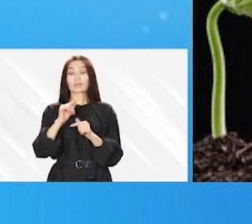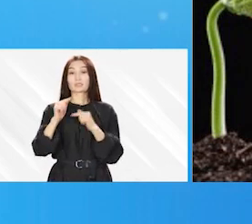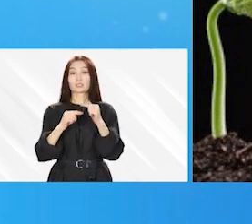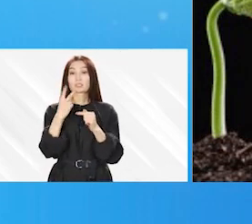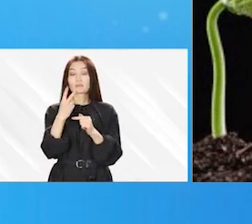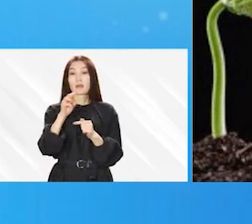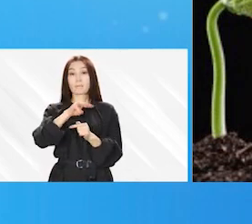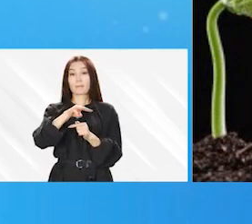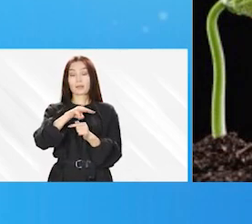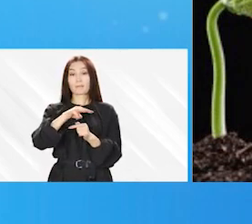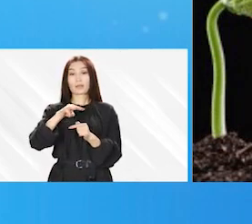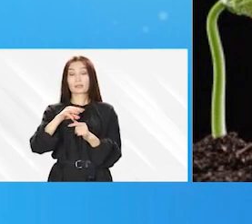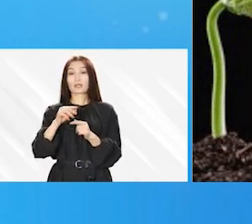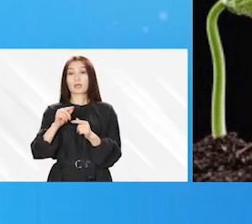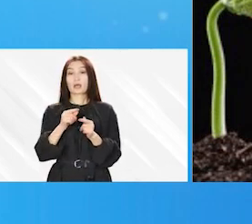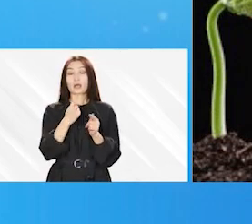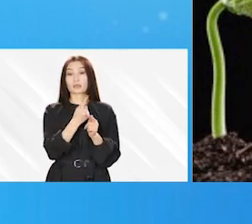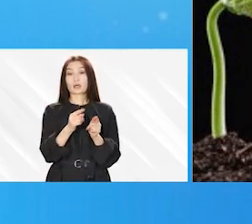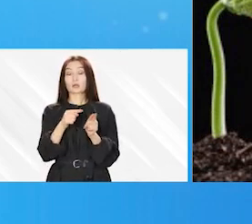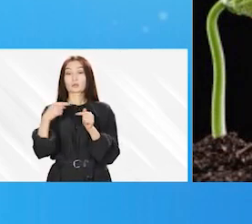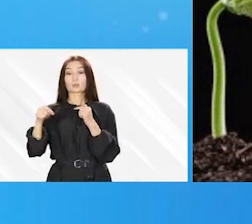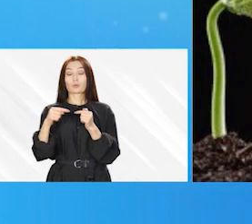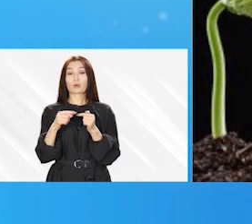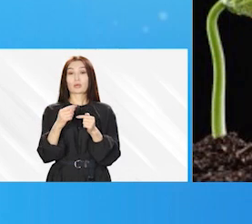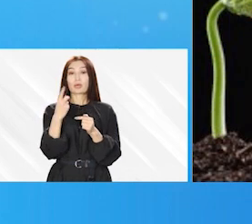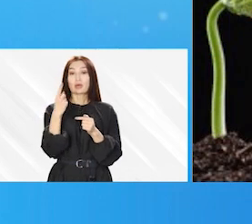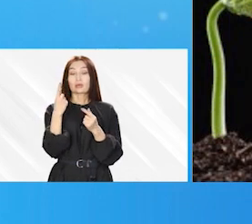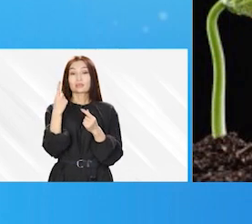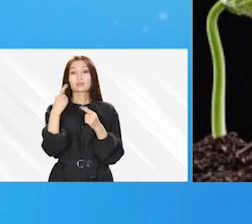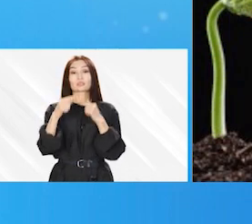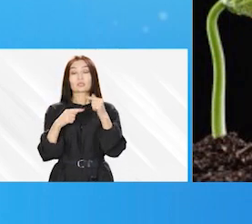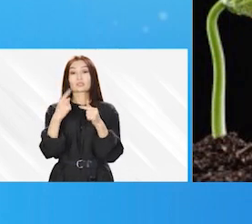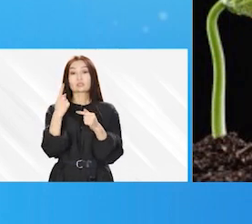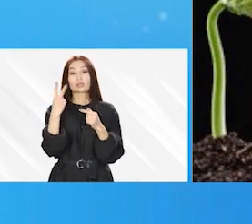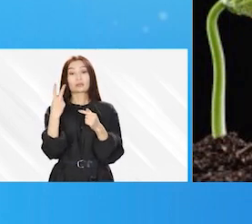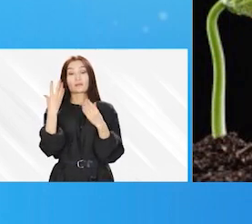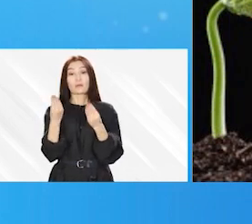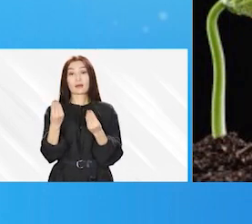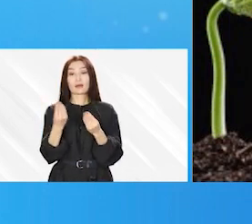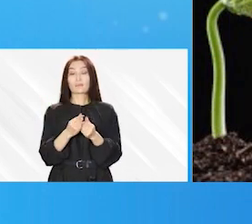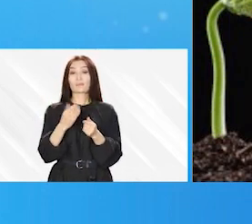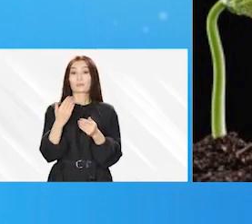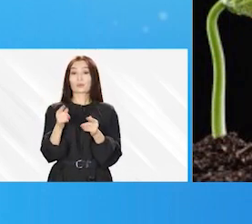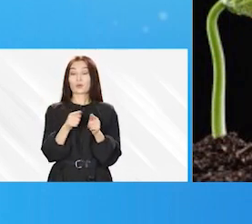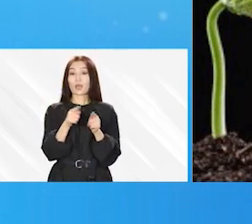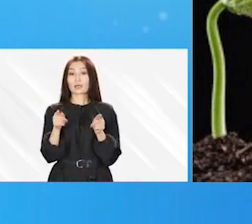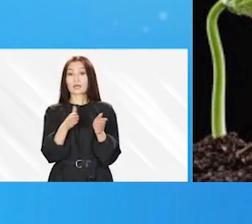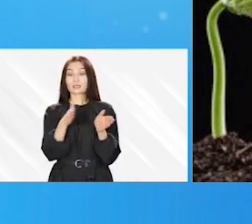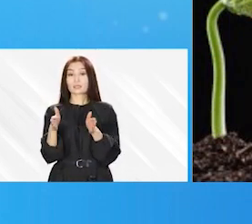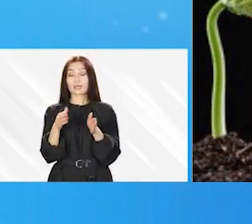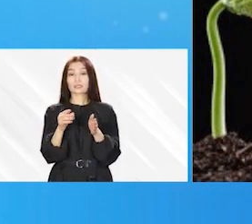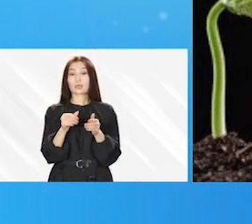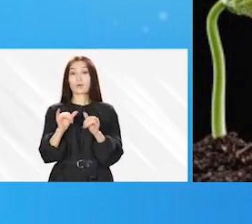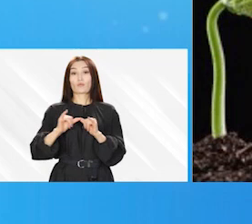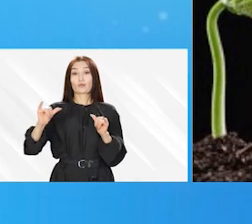два миллиметра одна другой пройдет день-два и на самой верхушке молодого стебля расстояние между метками